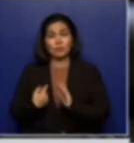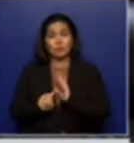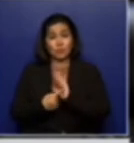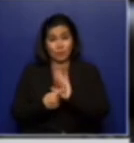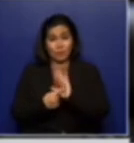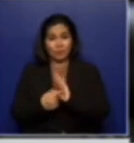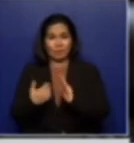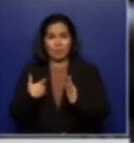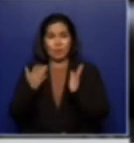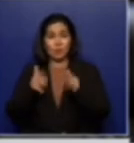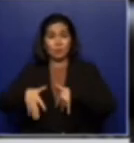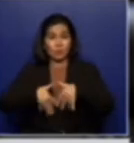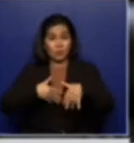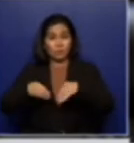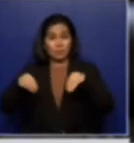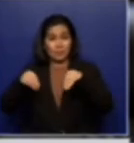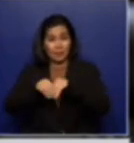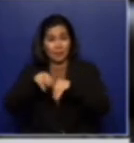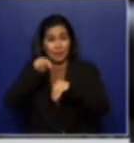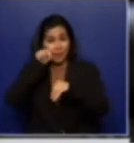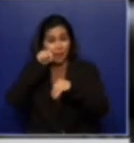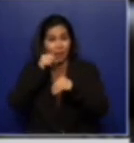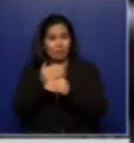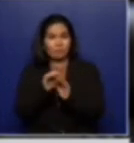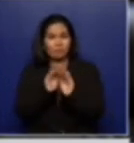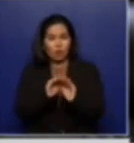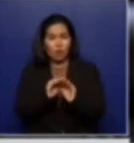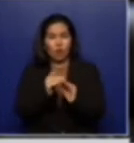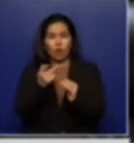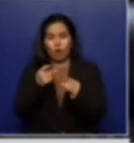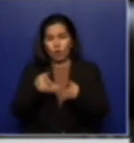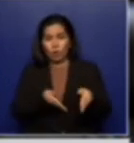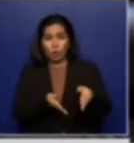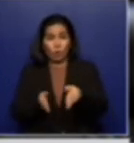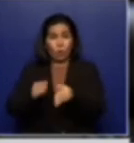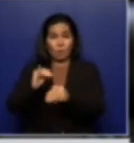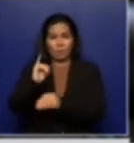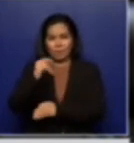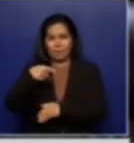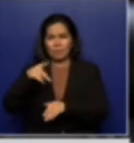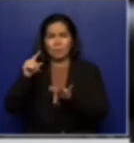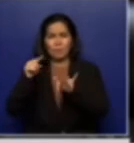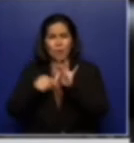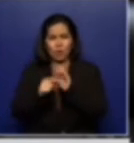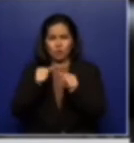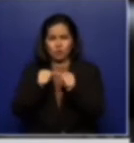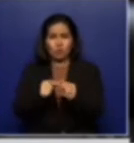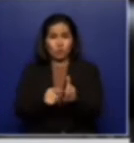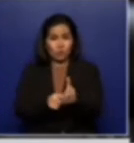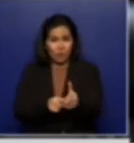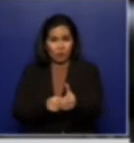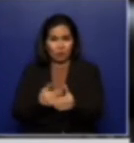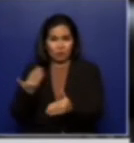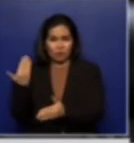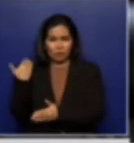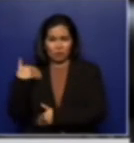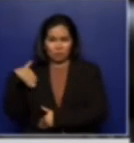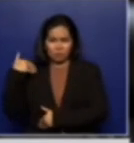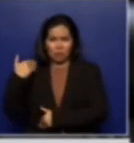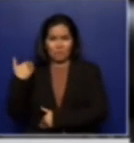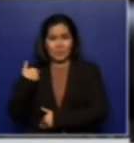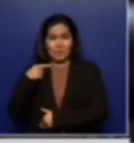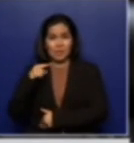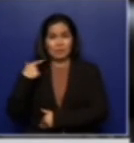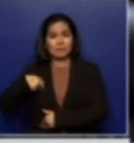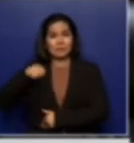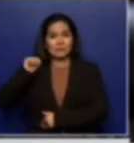มอ่างคลองไผ่อยู่มาหลายชั่วอายุคนอยู่ๆมีศาลมาแปะหมาย